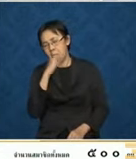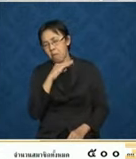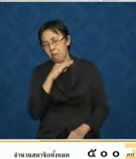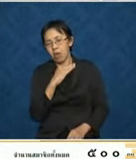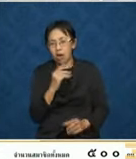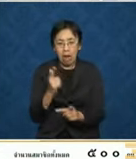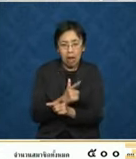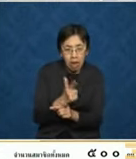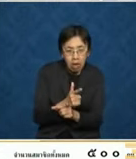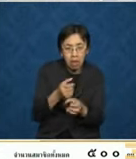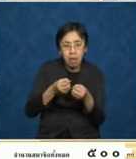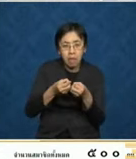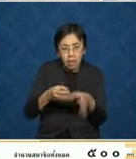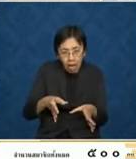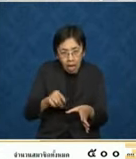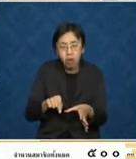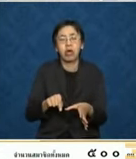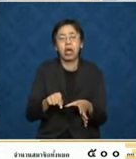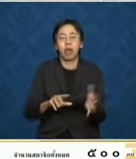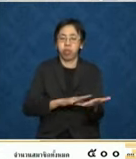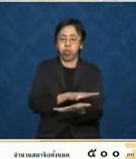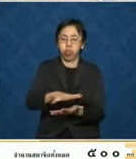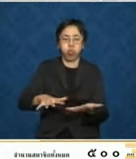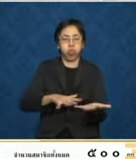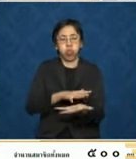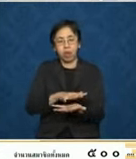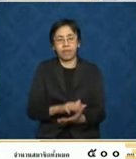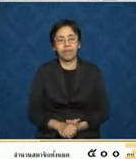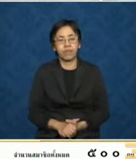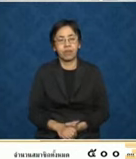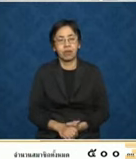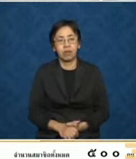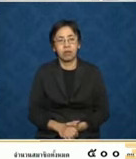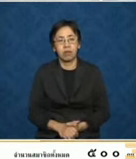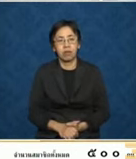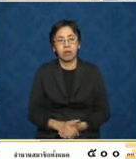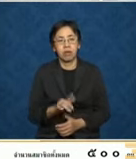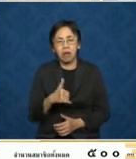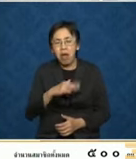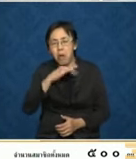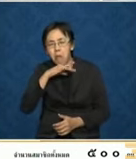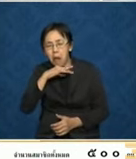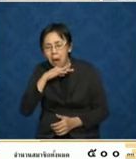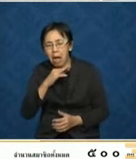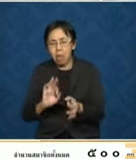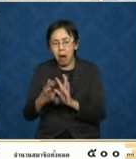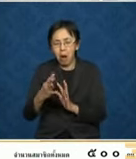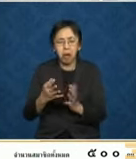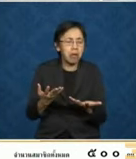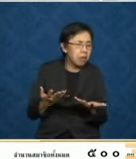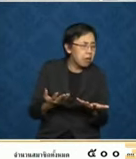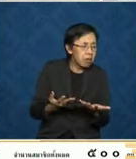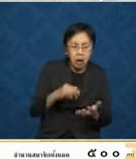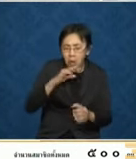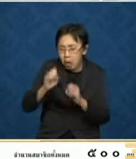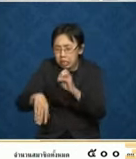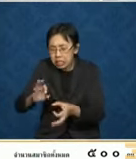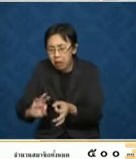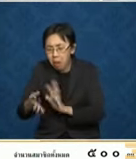หะเป็นแก้วนะครับก็ปนมานะครับแล้วก็เศษขยะที่ไม่สามารถที่จะเผาได้นะครับมันก็ป